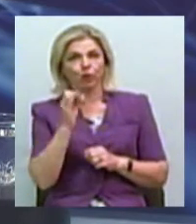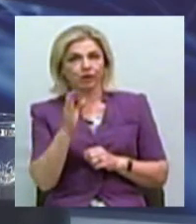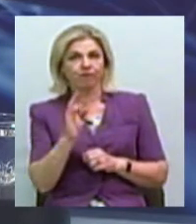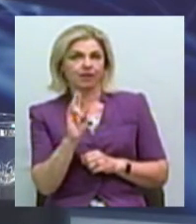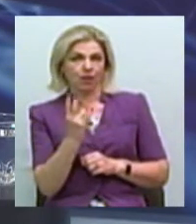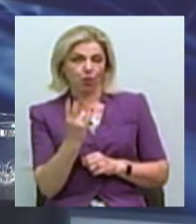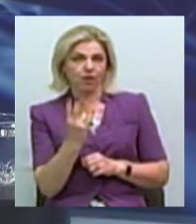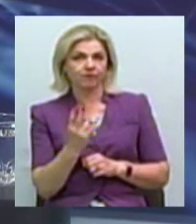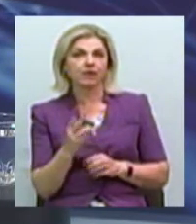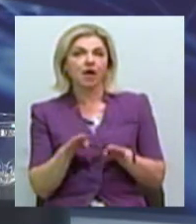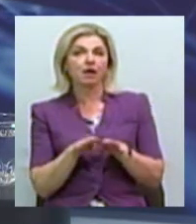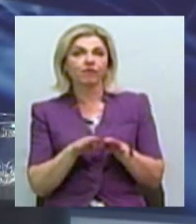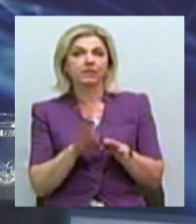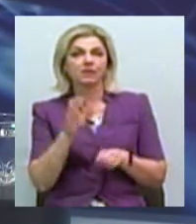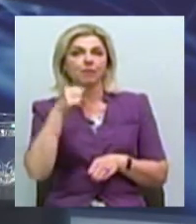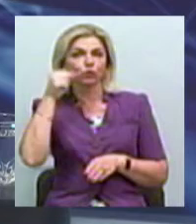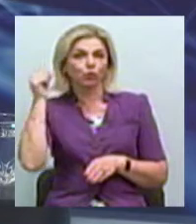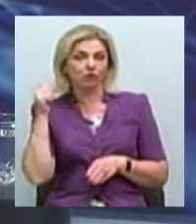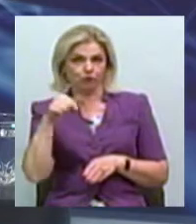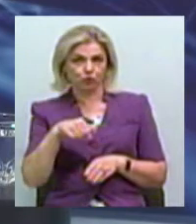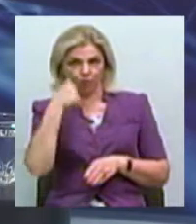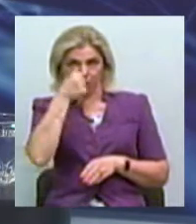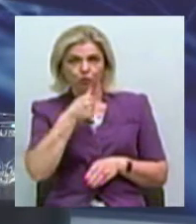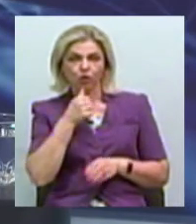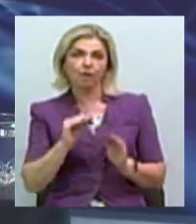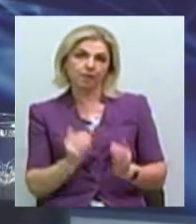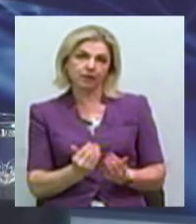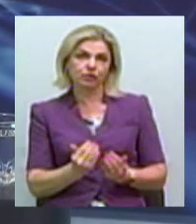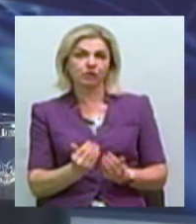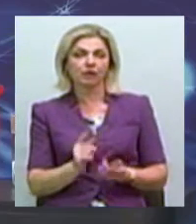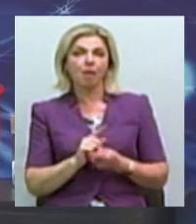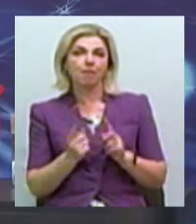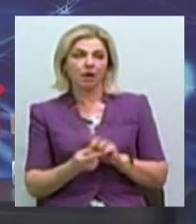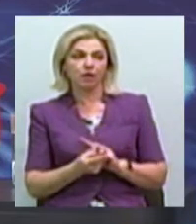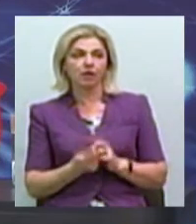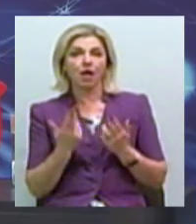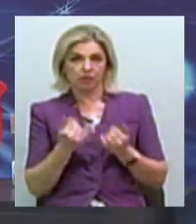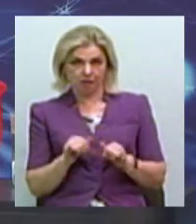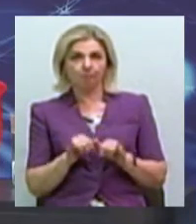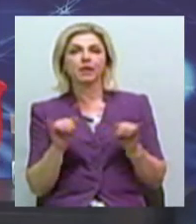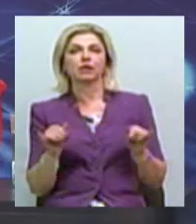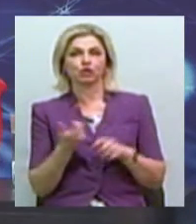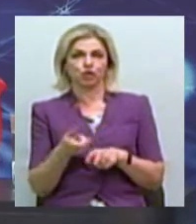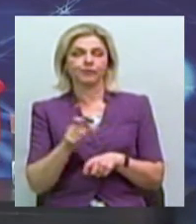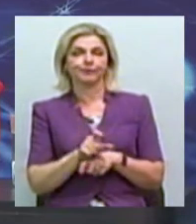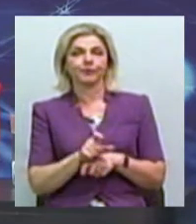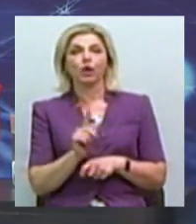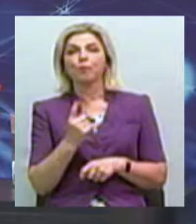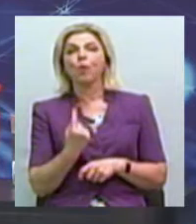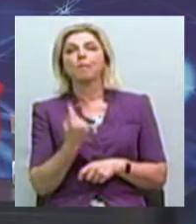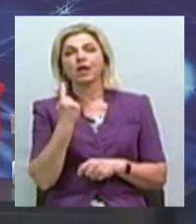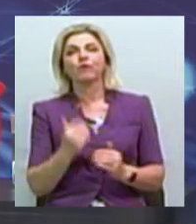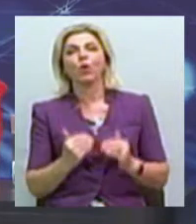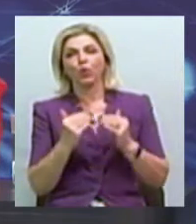миколаївських у порівнянні з минулим роком в цьому році, чи зменшилась навпаки? Так, збільшилося, тому що перший крок, він